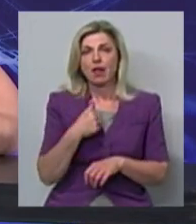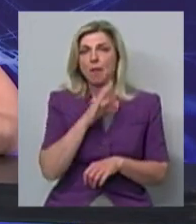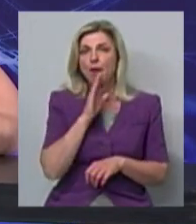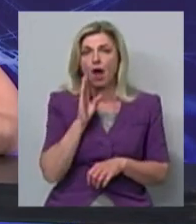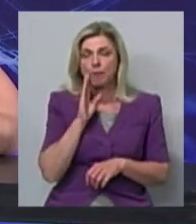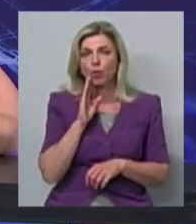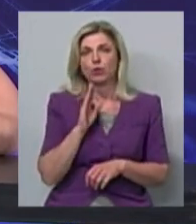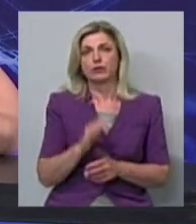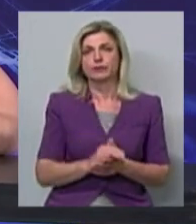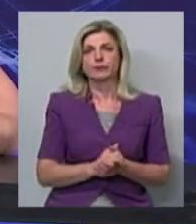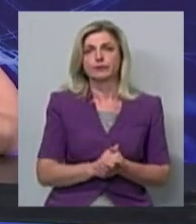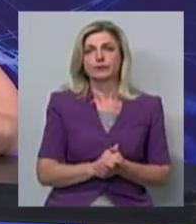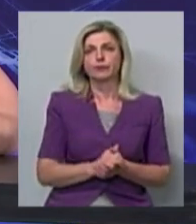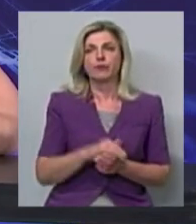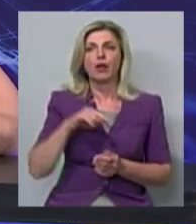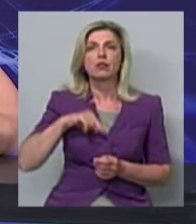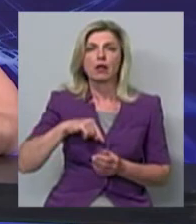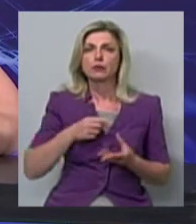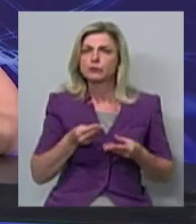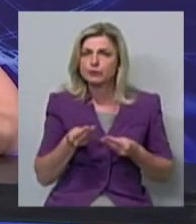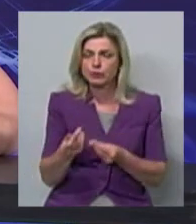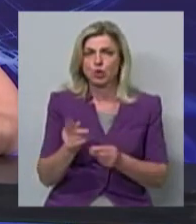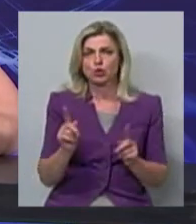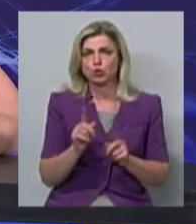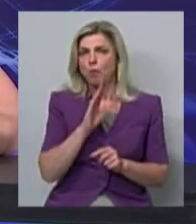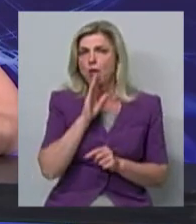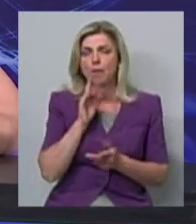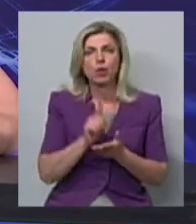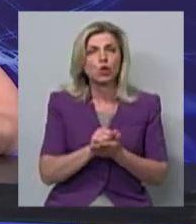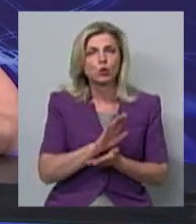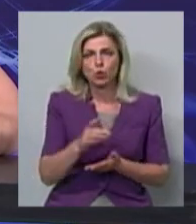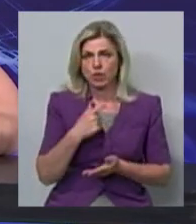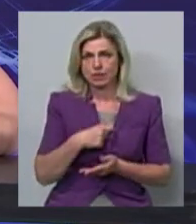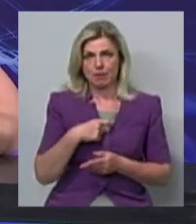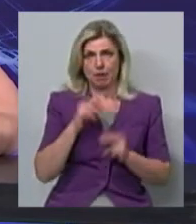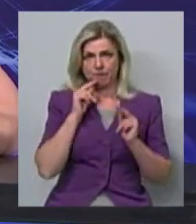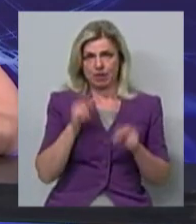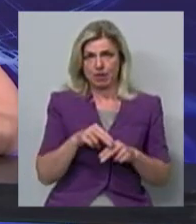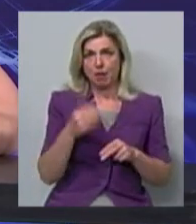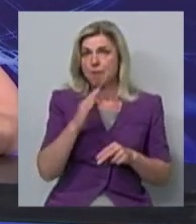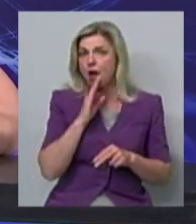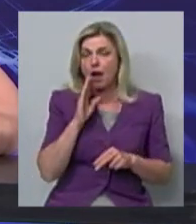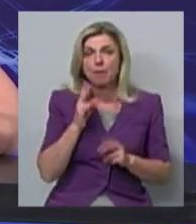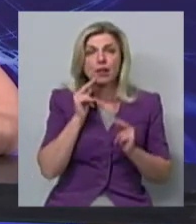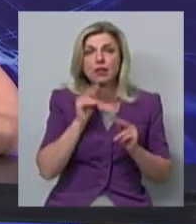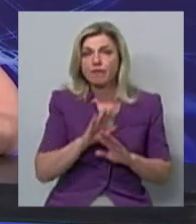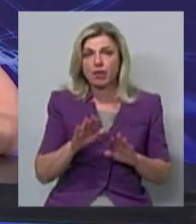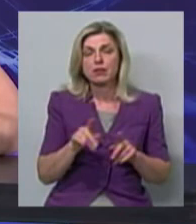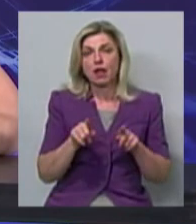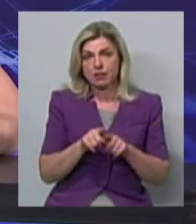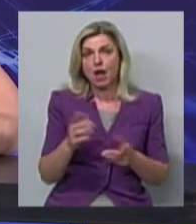этом плане настраиваю, что она не должна себя винить, она ни в чем не виновата. Ну, так